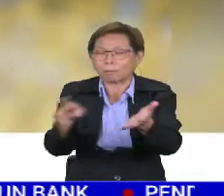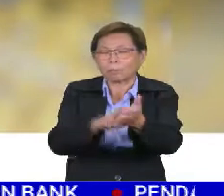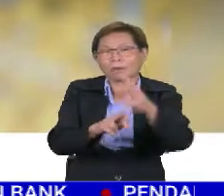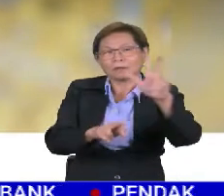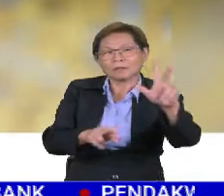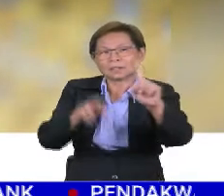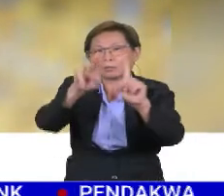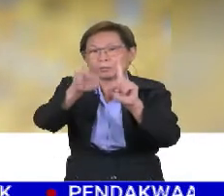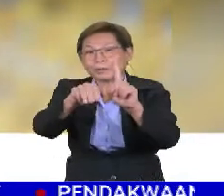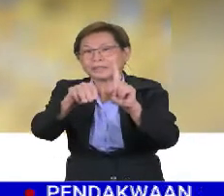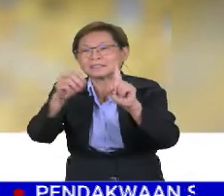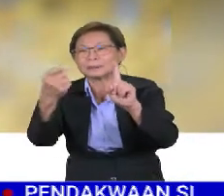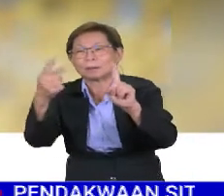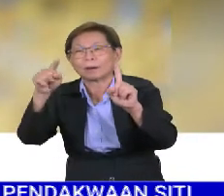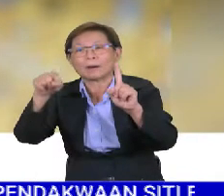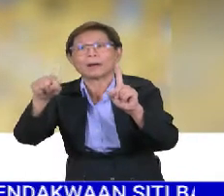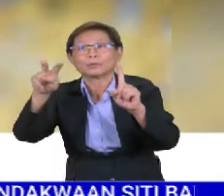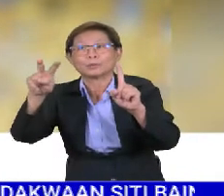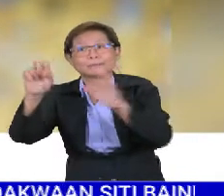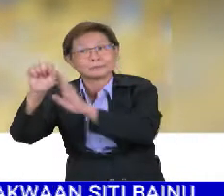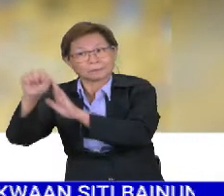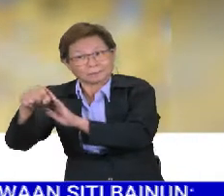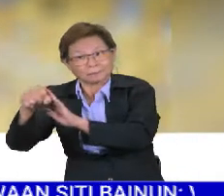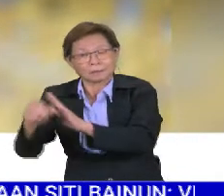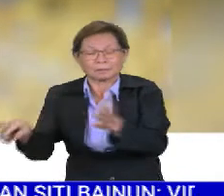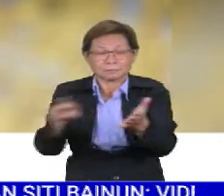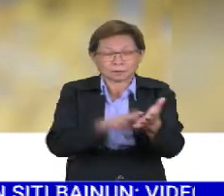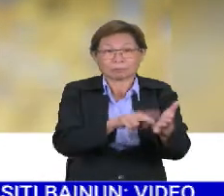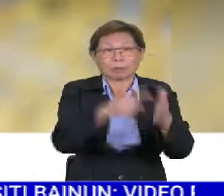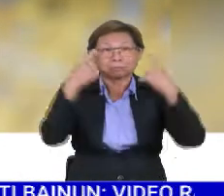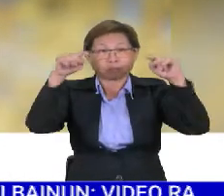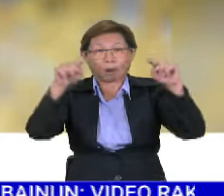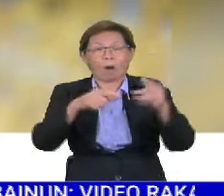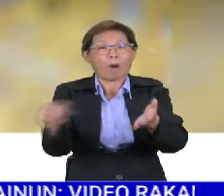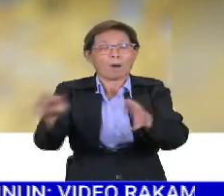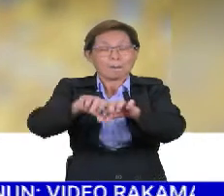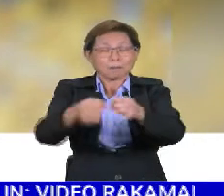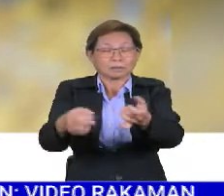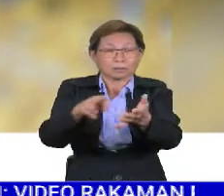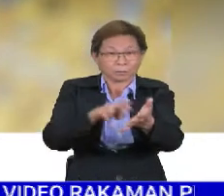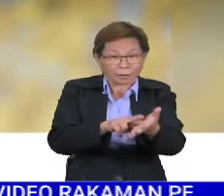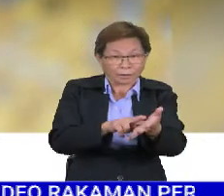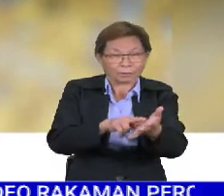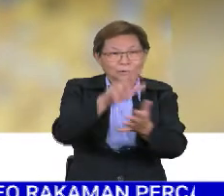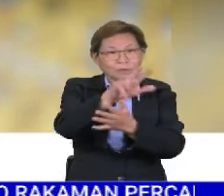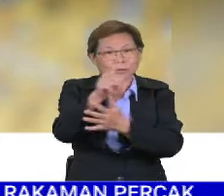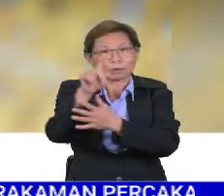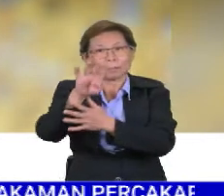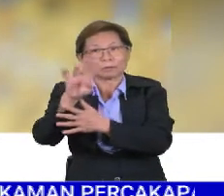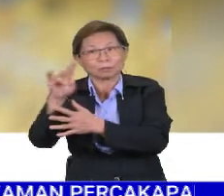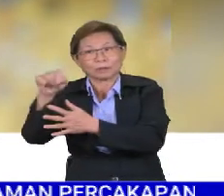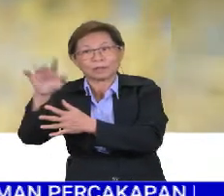31 menit 11,6 dua saat catatan itu berjaya pemadam reklame temasya 30 menit 47